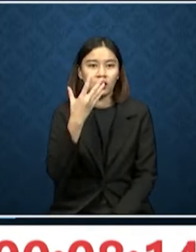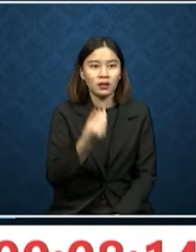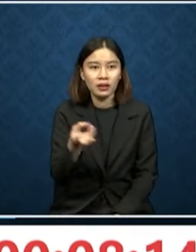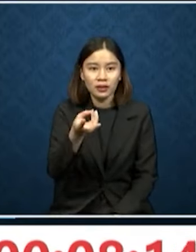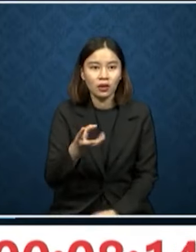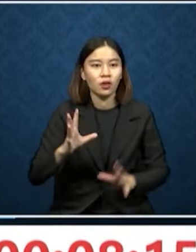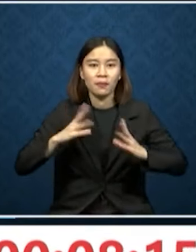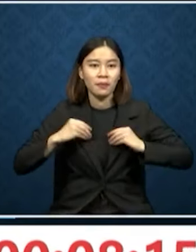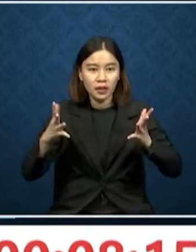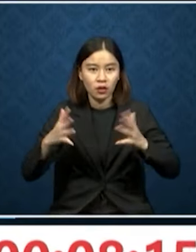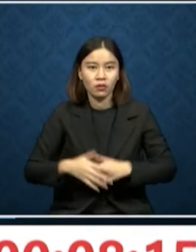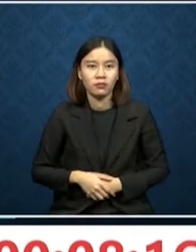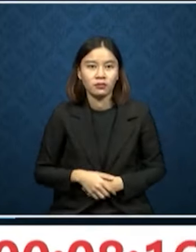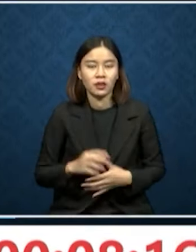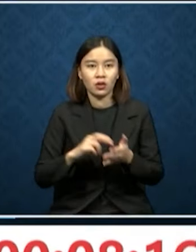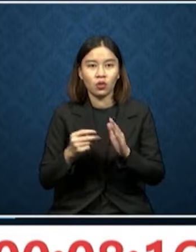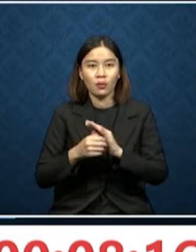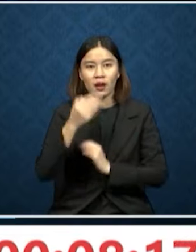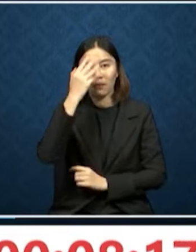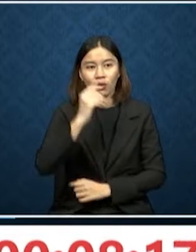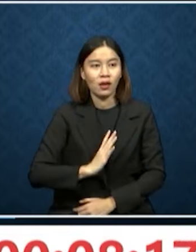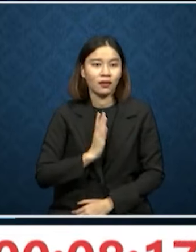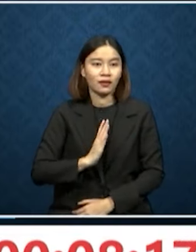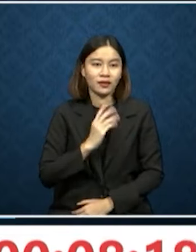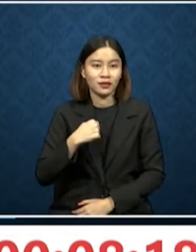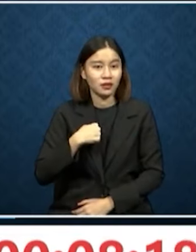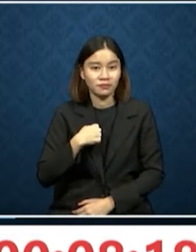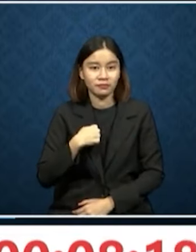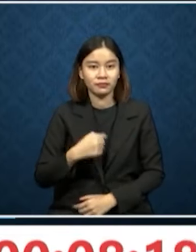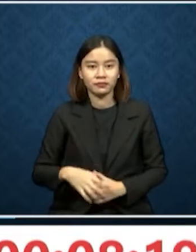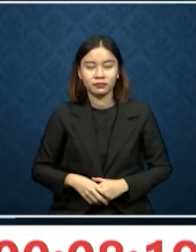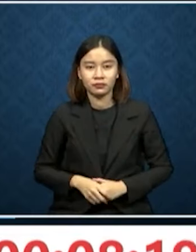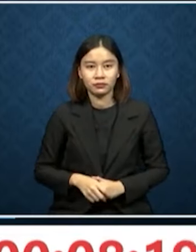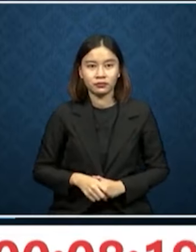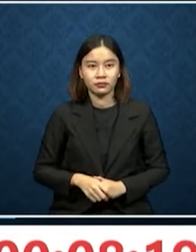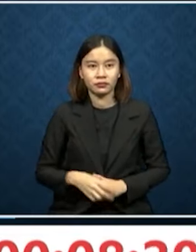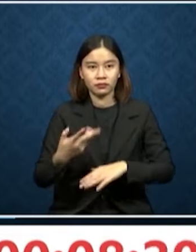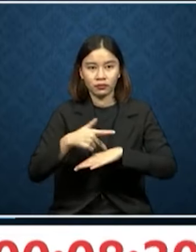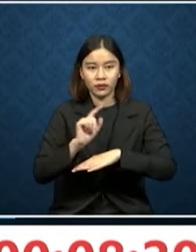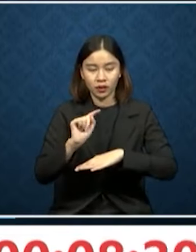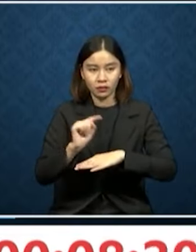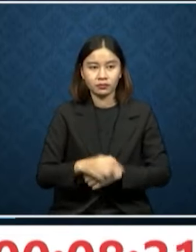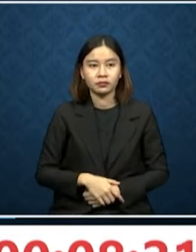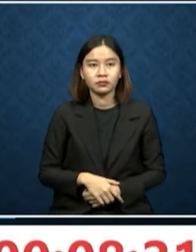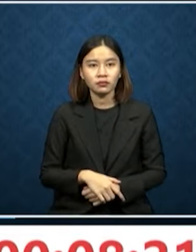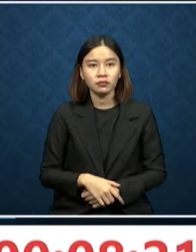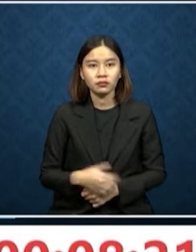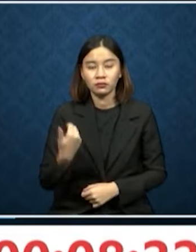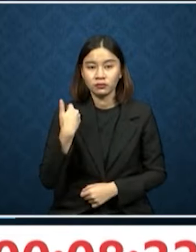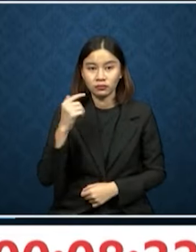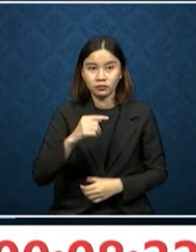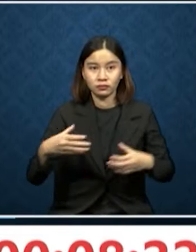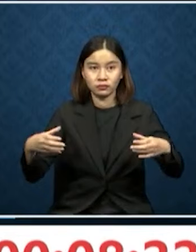ก็ไม่ยอมอันนี้คงเป็นเพราะหยิ่งในศักดิ์ศรีท่านประธานครับนอกจากนั้นยังมี